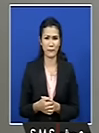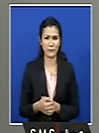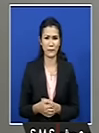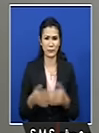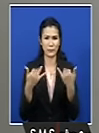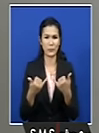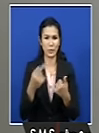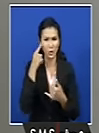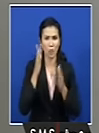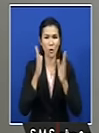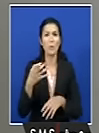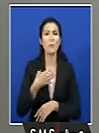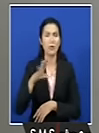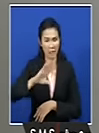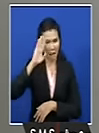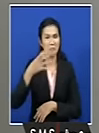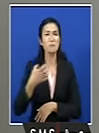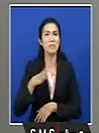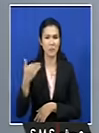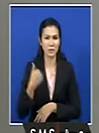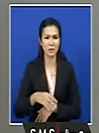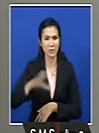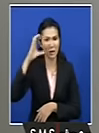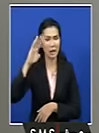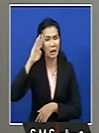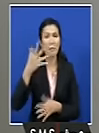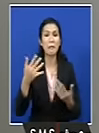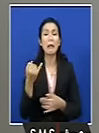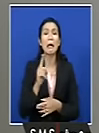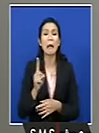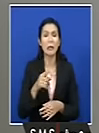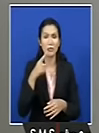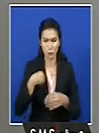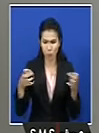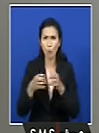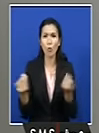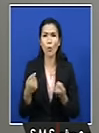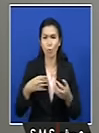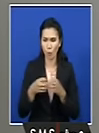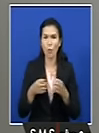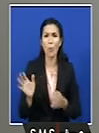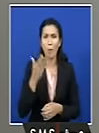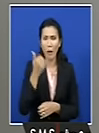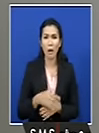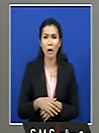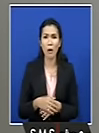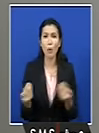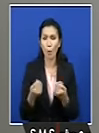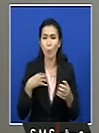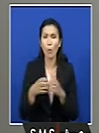วันนี้นะไม่มีคนอยากเป็นทหารอยู่แล้วจะถามไม่มีทหารจะทำไงทำไมยุ่งกับลูกฉันอีกทำไมอ่